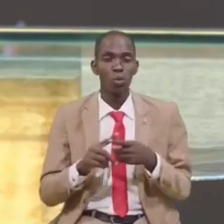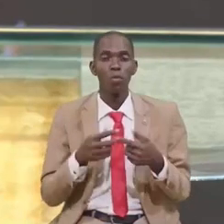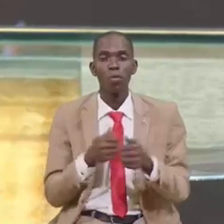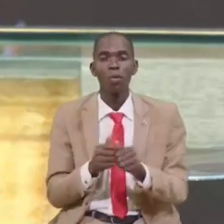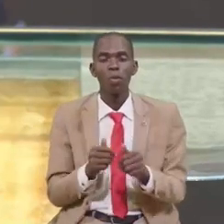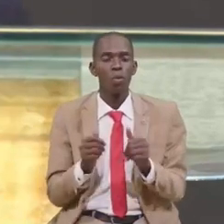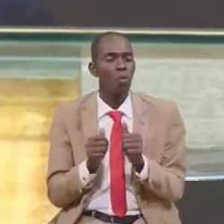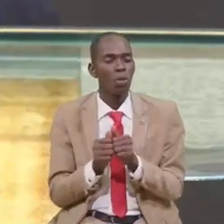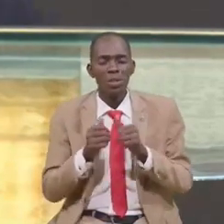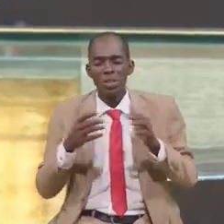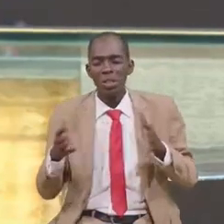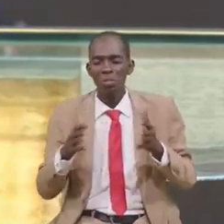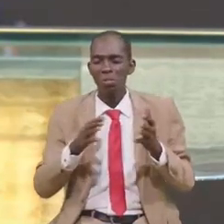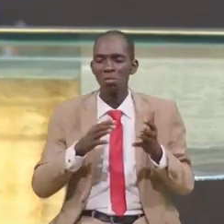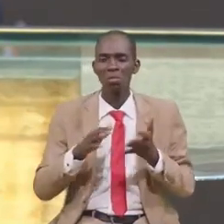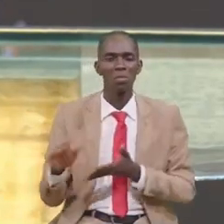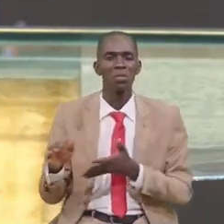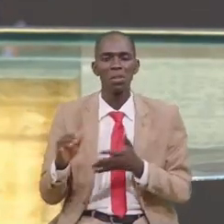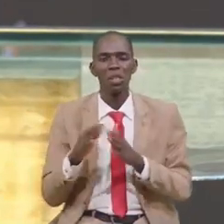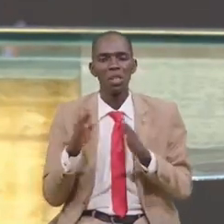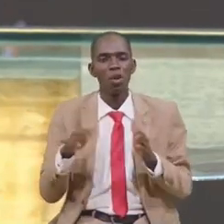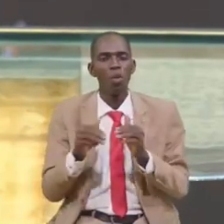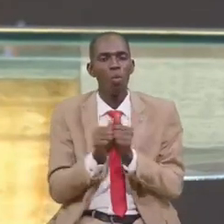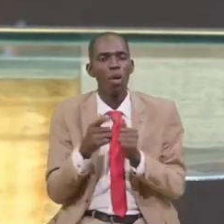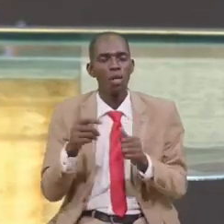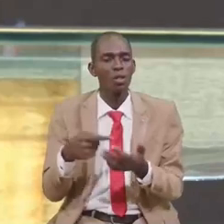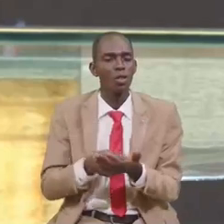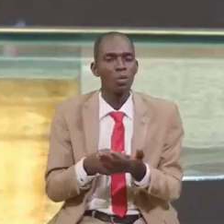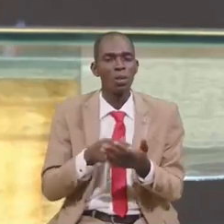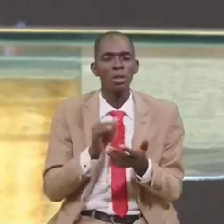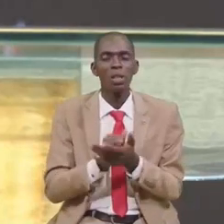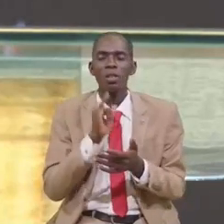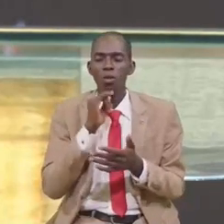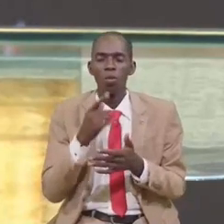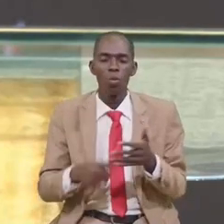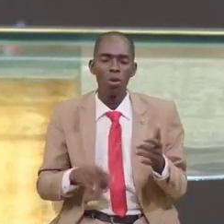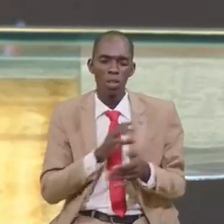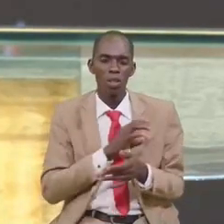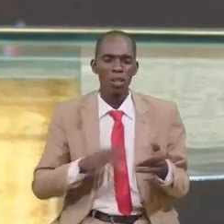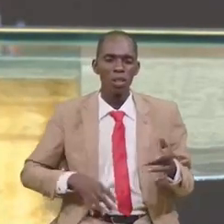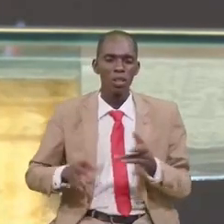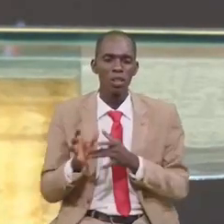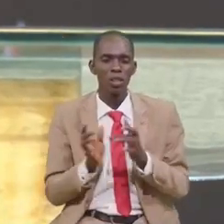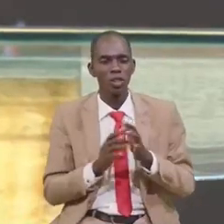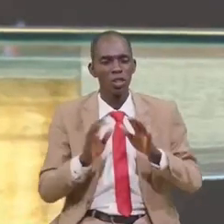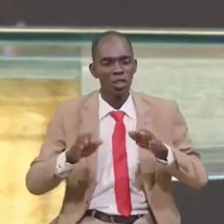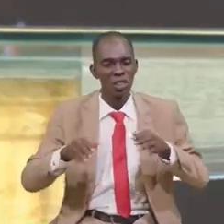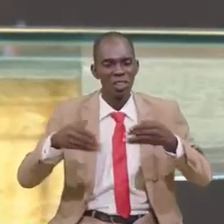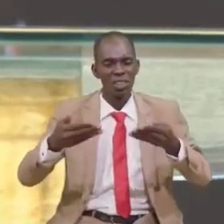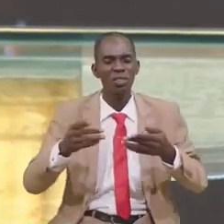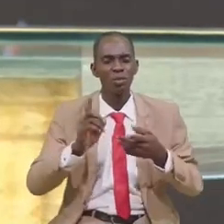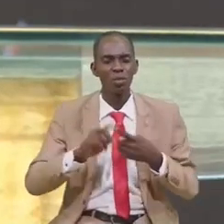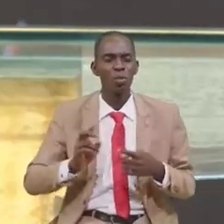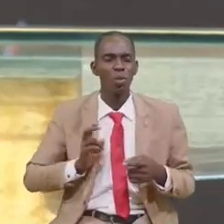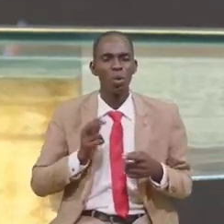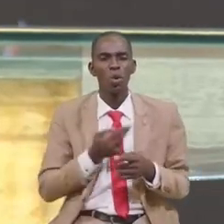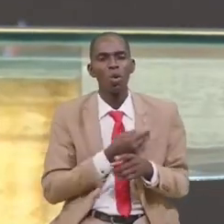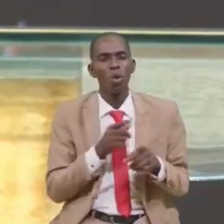sans l'évangile. C'est le mandat qu'il a donné à ses disciples. C'est le mandat qu'il nous a aussi